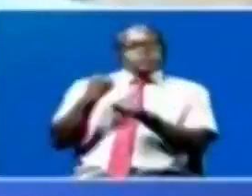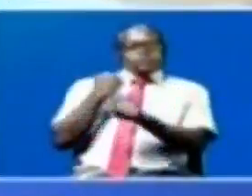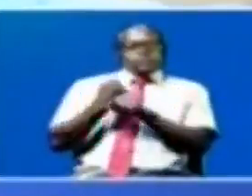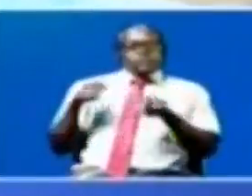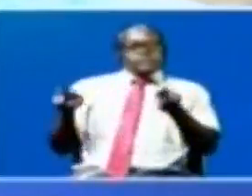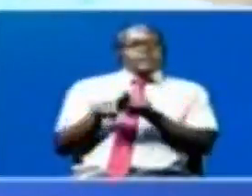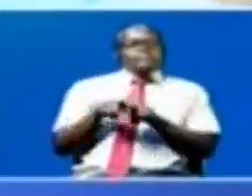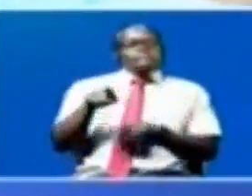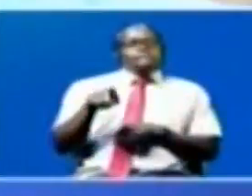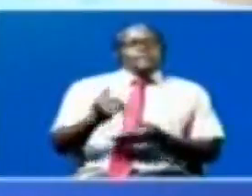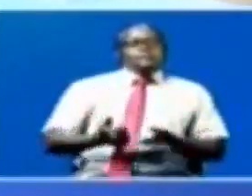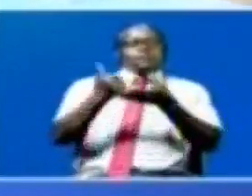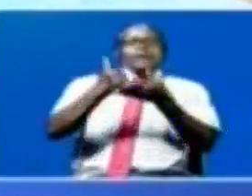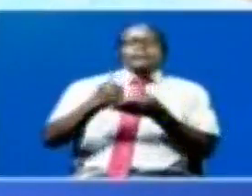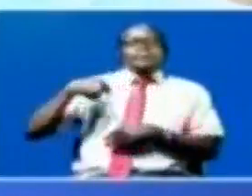viwanda vyetu.